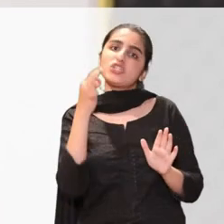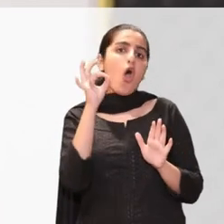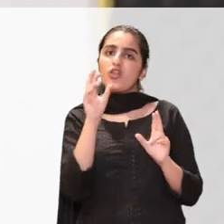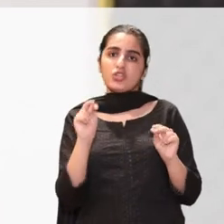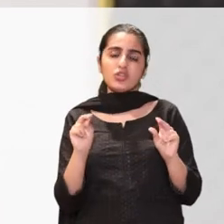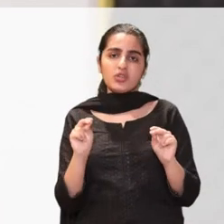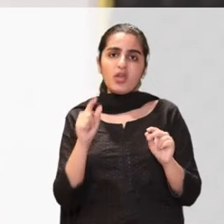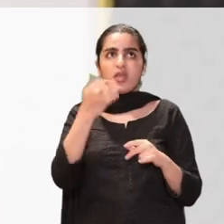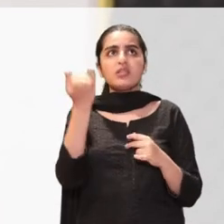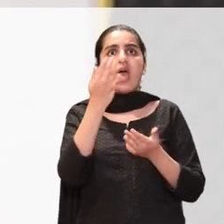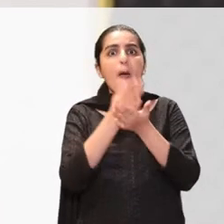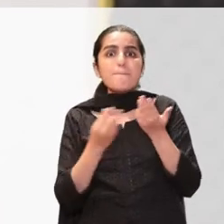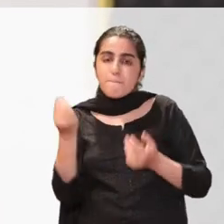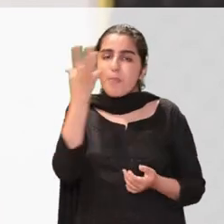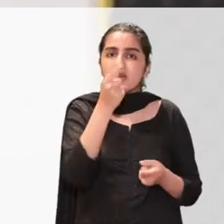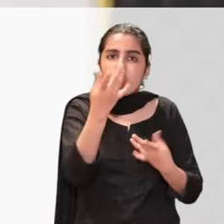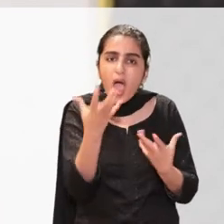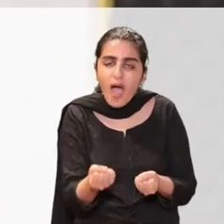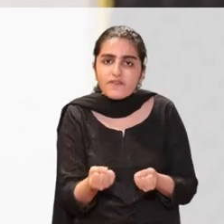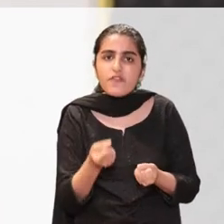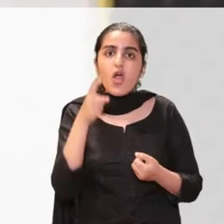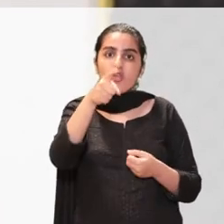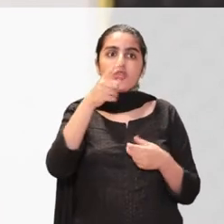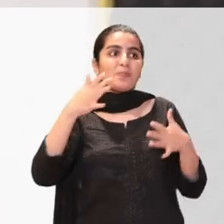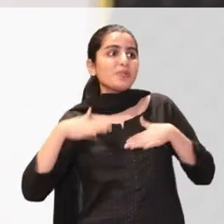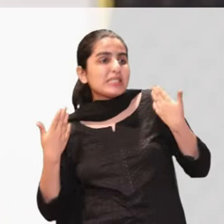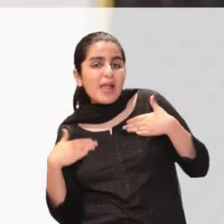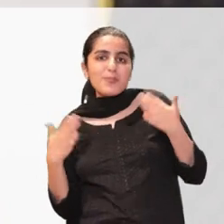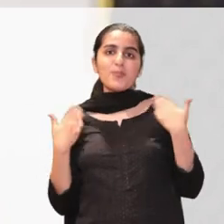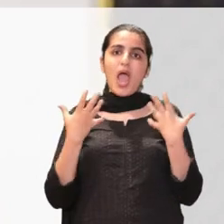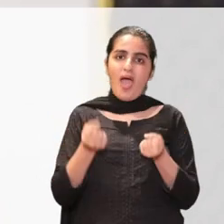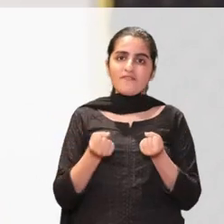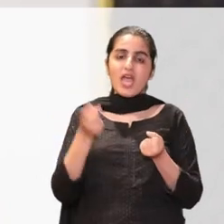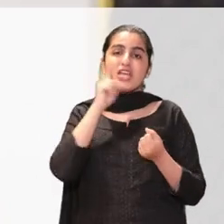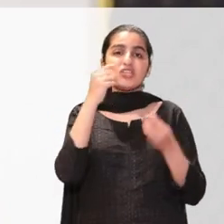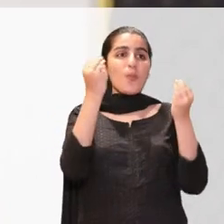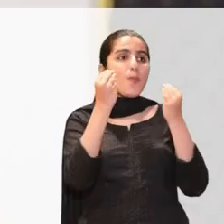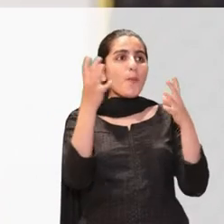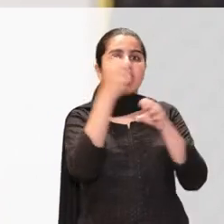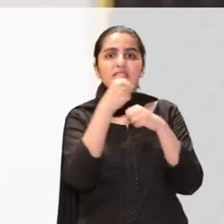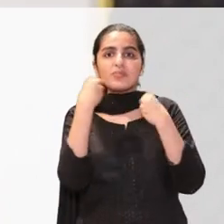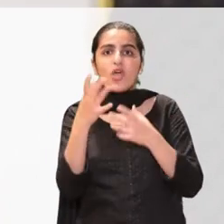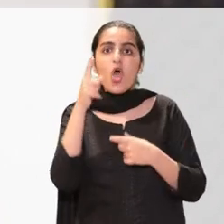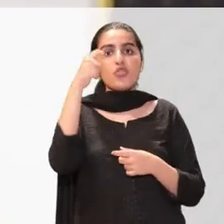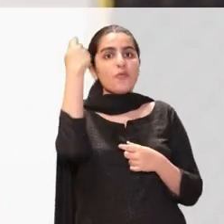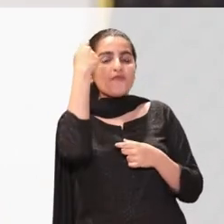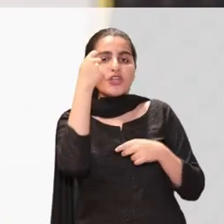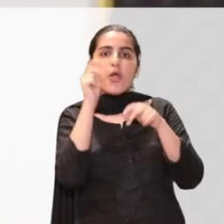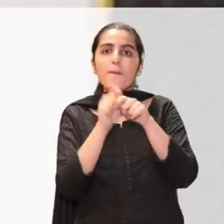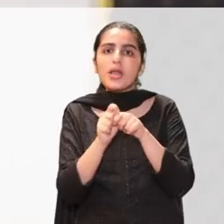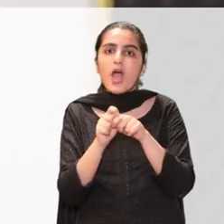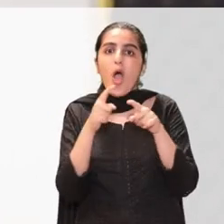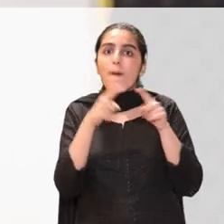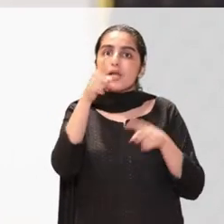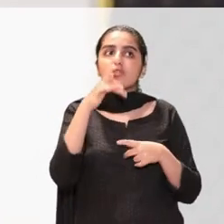इलेक्ट्रॉनिक ज्यादा मूवमेंट तो फिर फेसबुक पर तो लग रहा है और वह बहुत अच्छी सेलिब्रेशन है बहुत अच्छा है अब मैं अपनी गाली